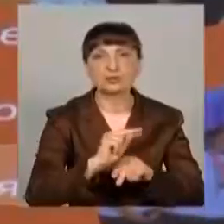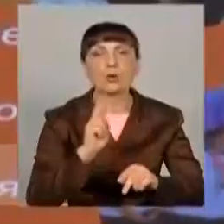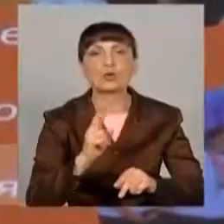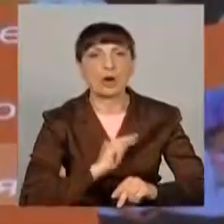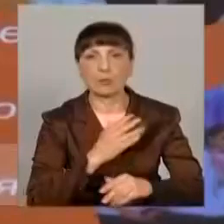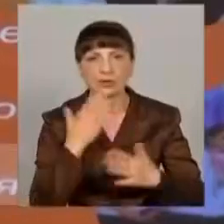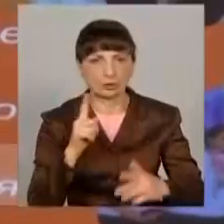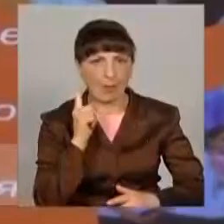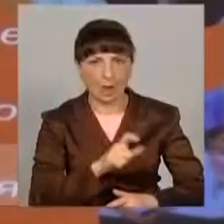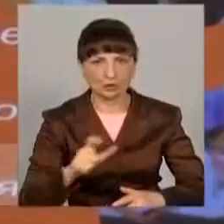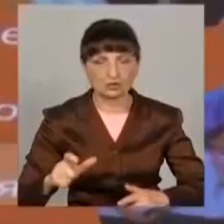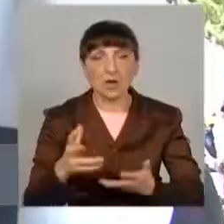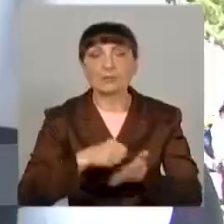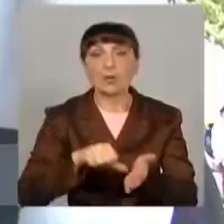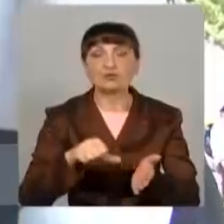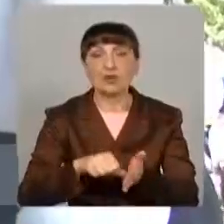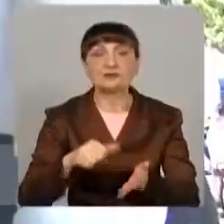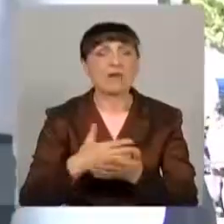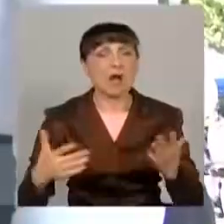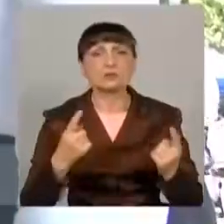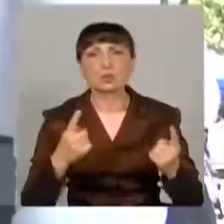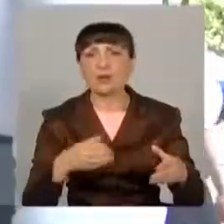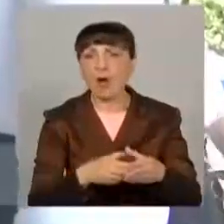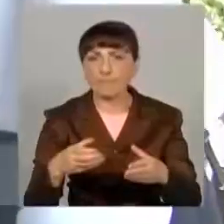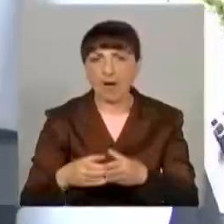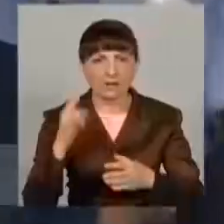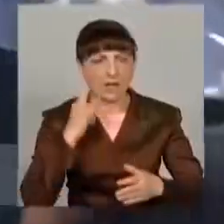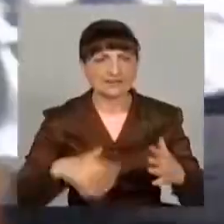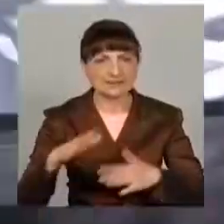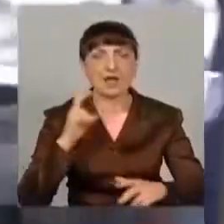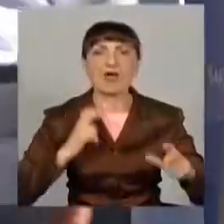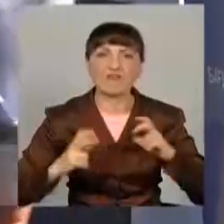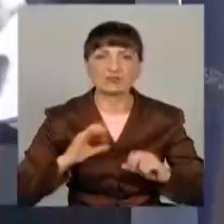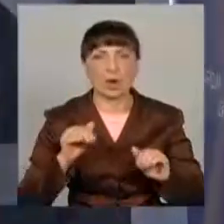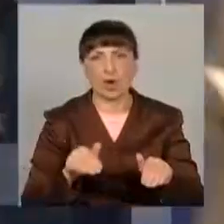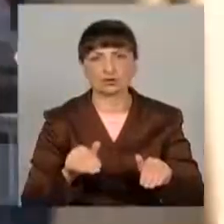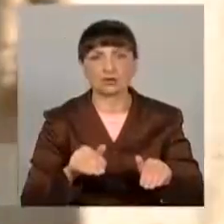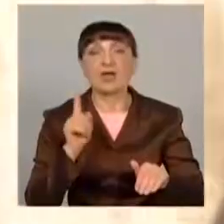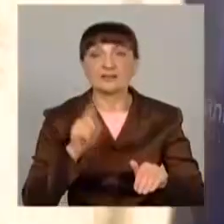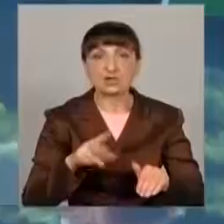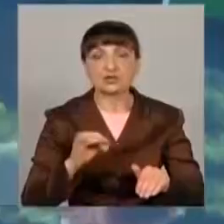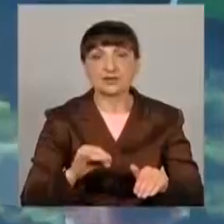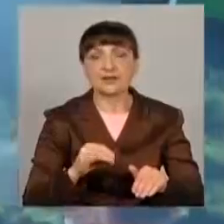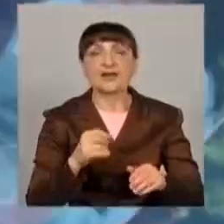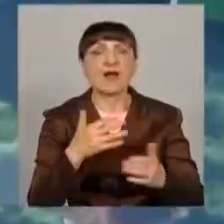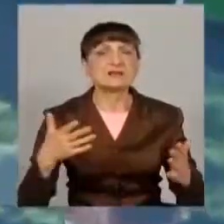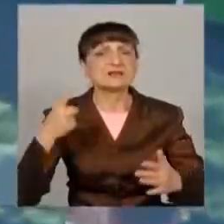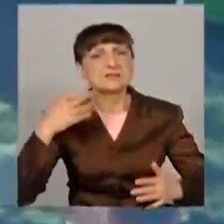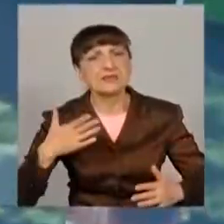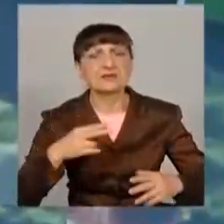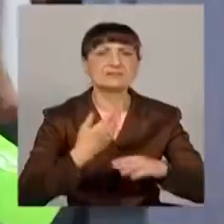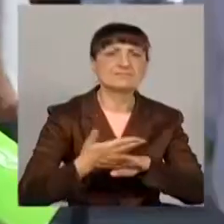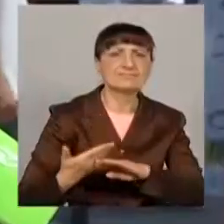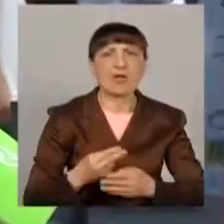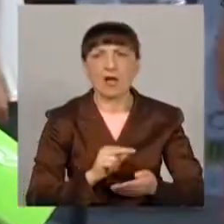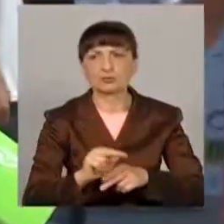В мероприятии приняли участие представители крупных компаний страны, вузов и колледжей, в том числе мотивационные спикеры и специалисты.